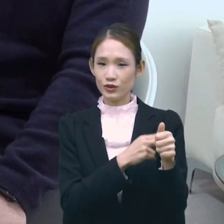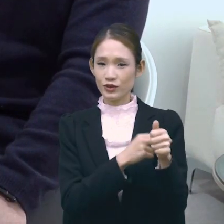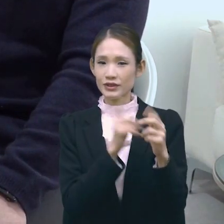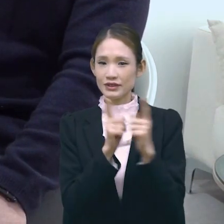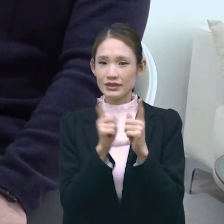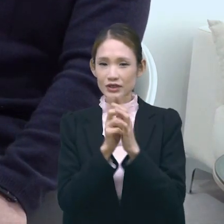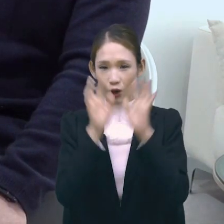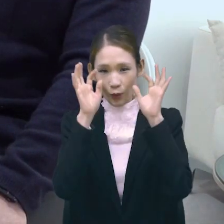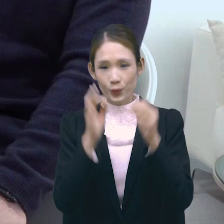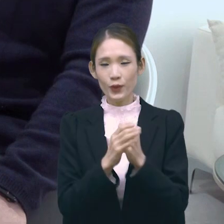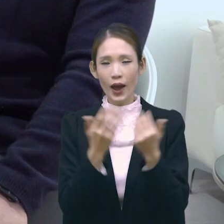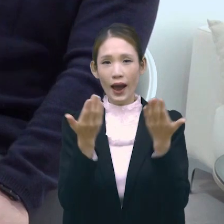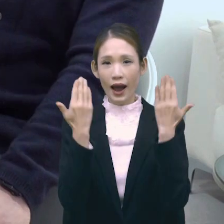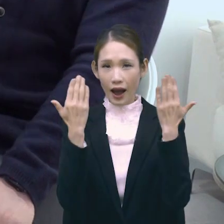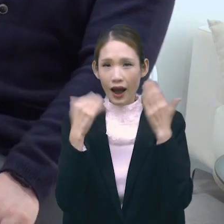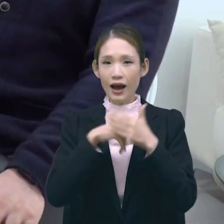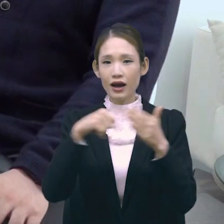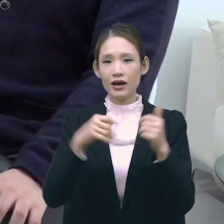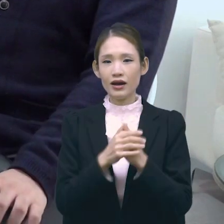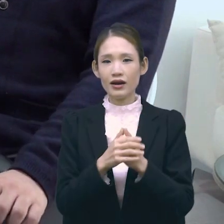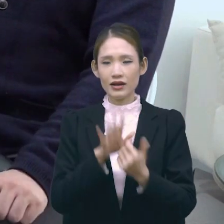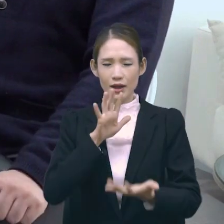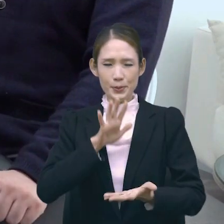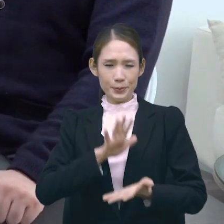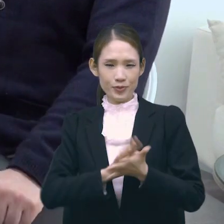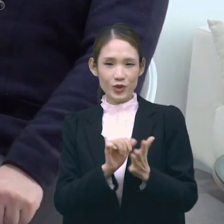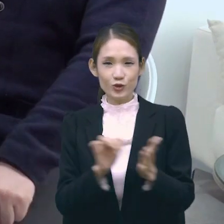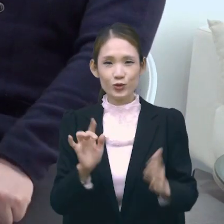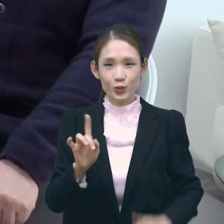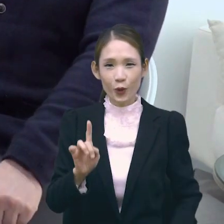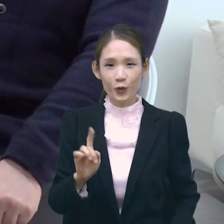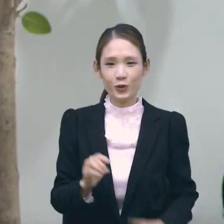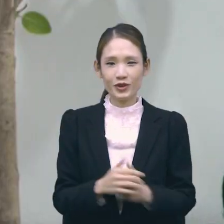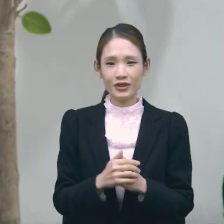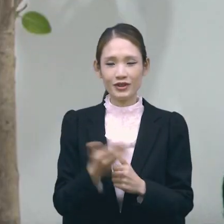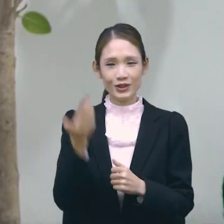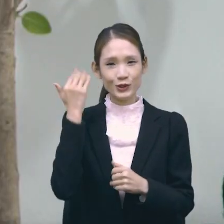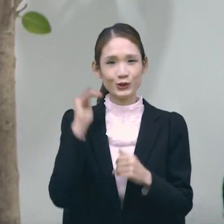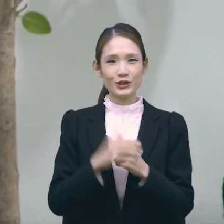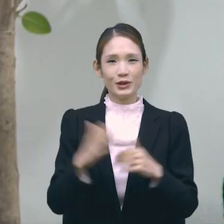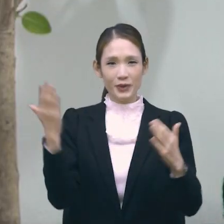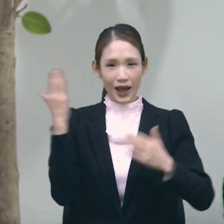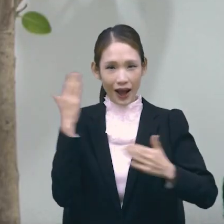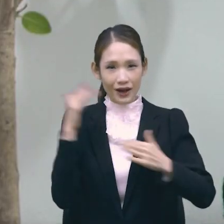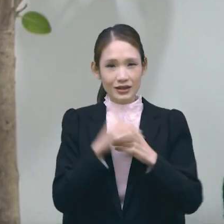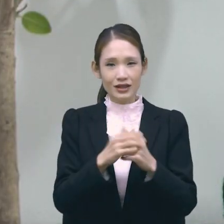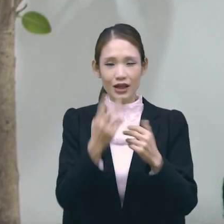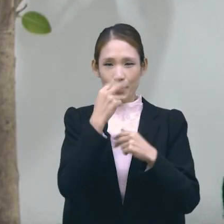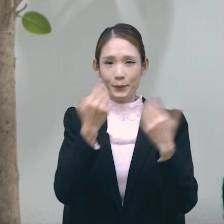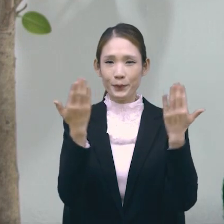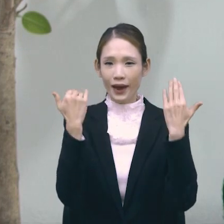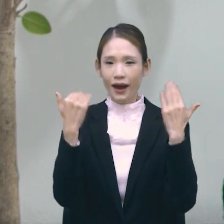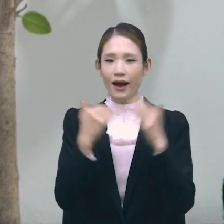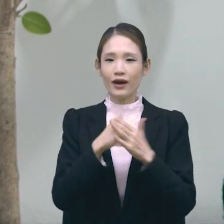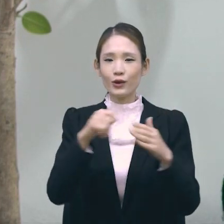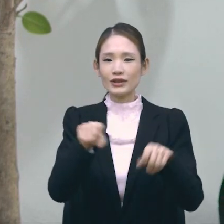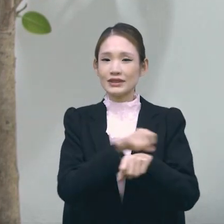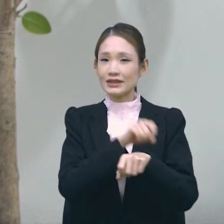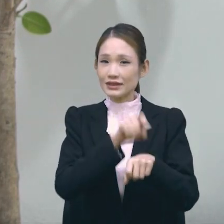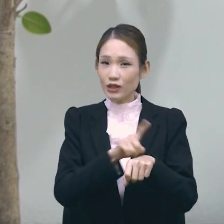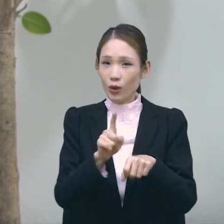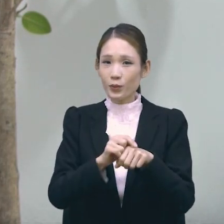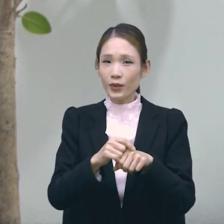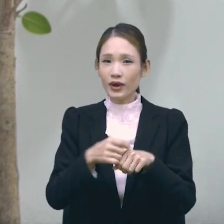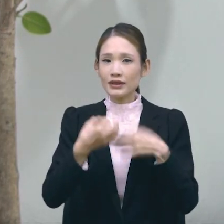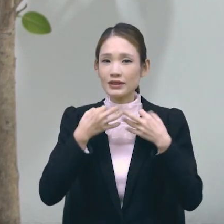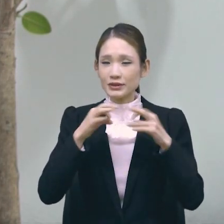승준쌤이 지금 지켜보시기에 요즘 맹학교의 메가 핫 트렌드 약간 이런 거 뭐가 있을까요? 요즘에 우리 아이들이 이제 맹학교만의 뭐 그런 게 있다면은